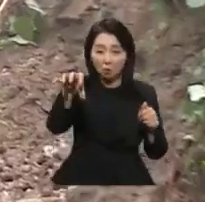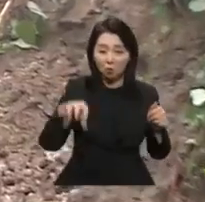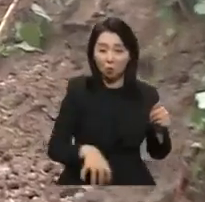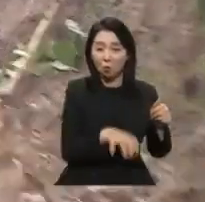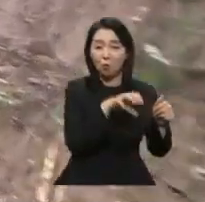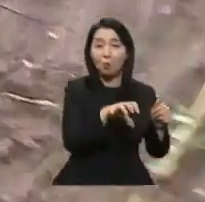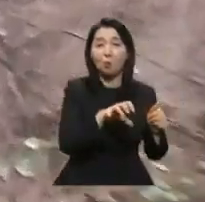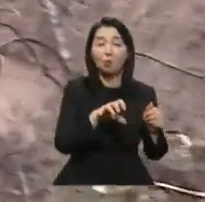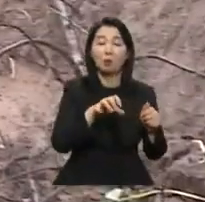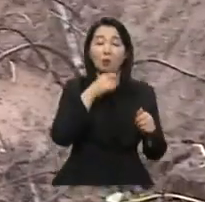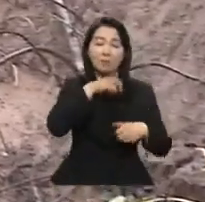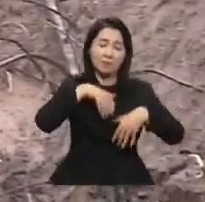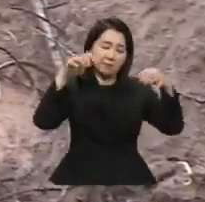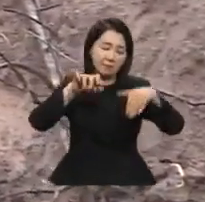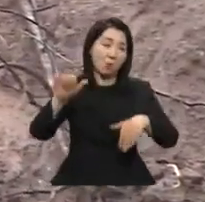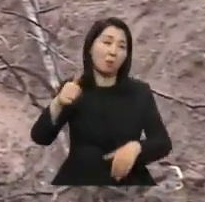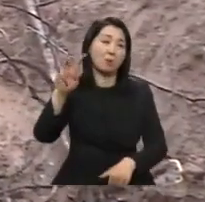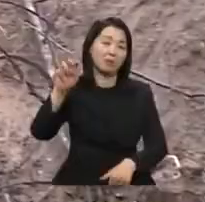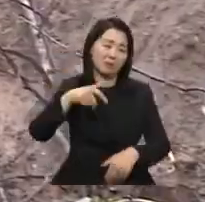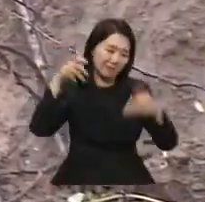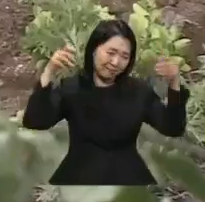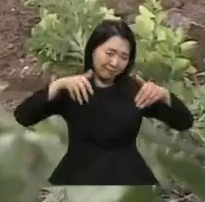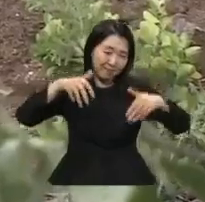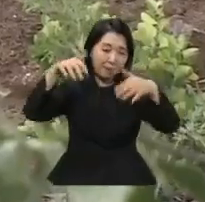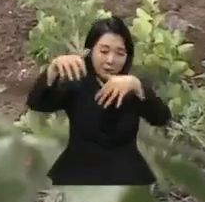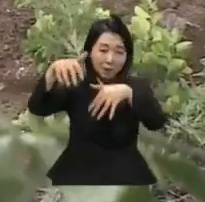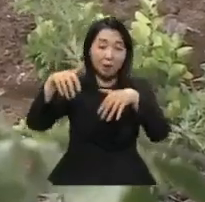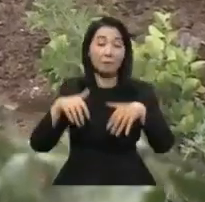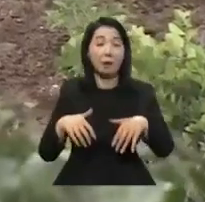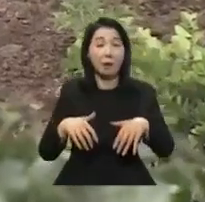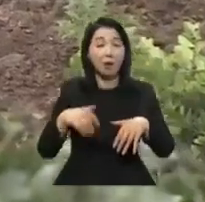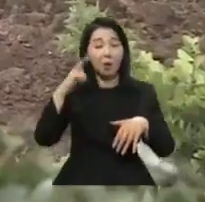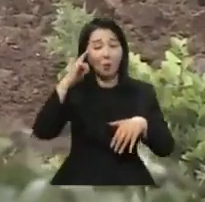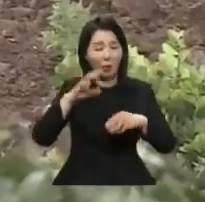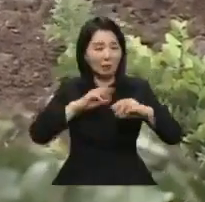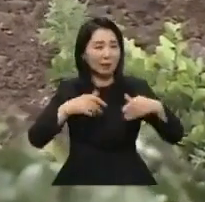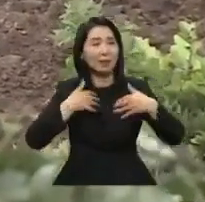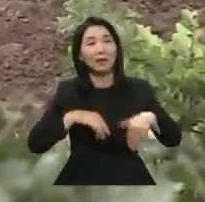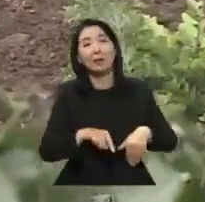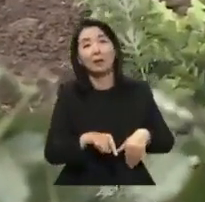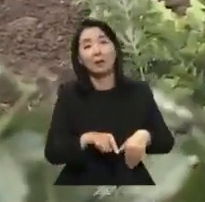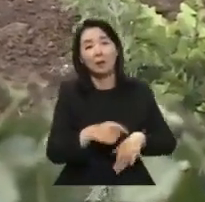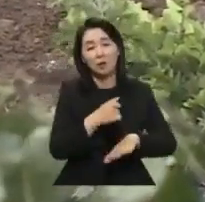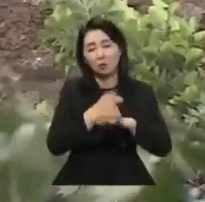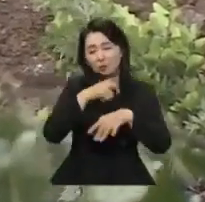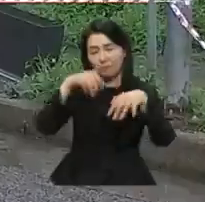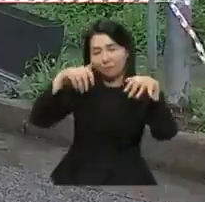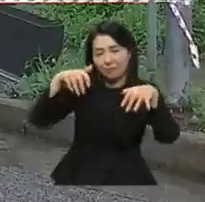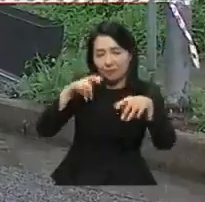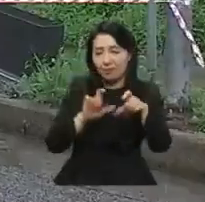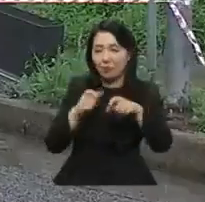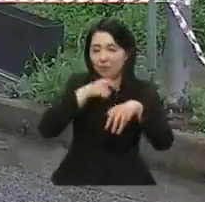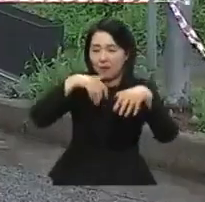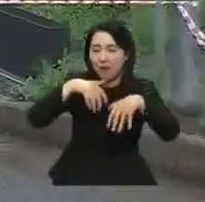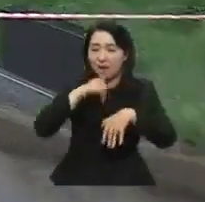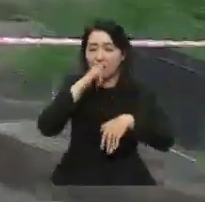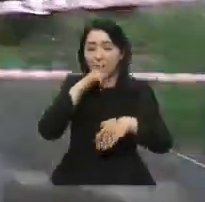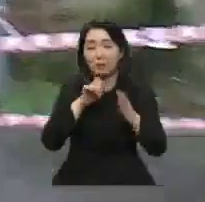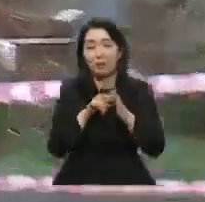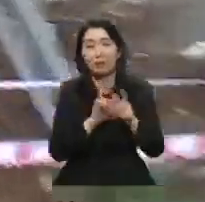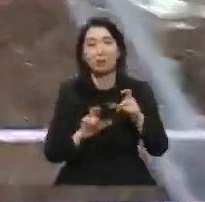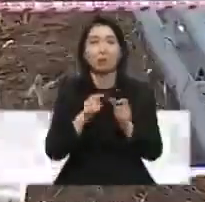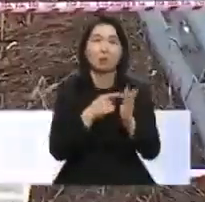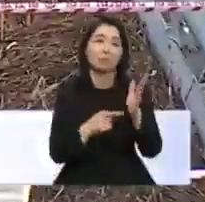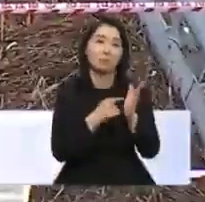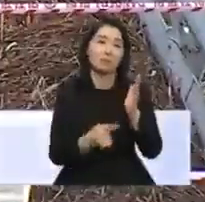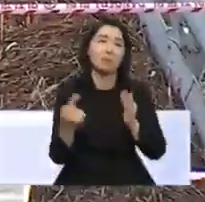이상의 많은 비가 집중됐습니다이 지역은 이미 집안이 약해진 상태이기 때문에 비가 조금만 더 내려도 추가